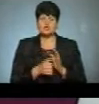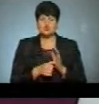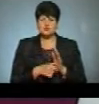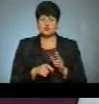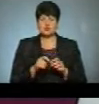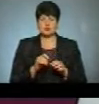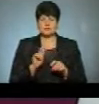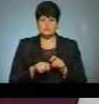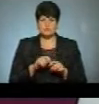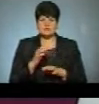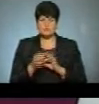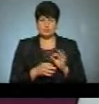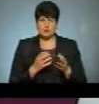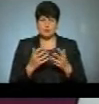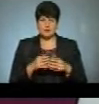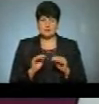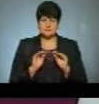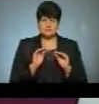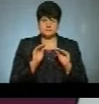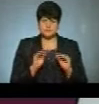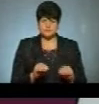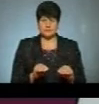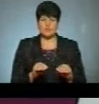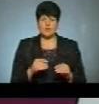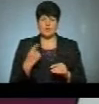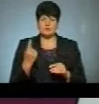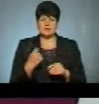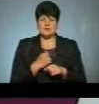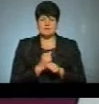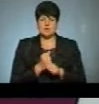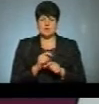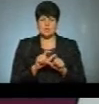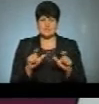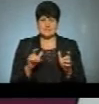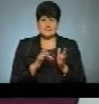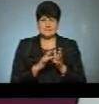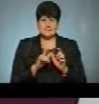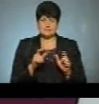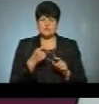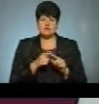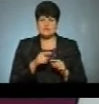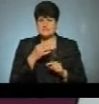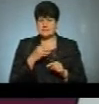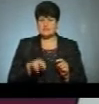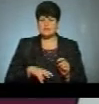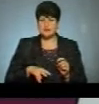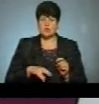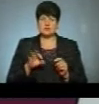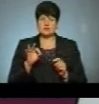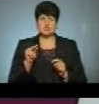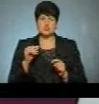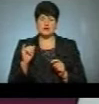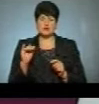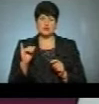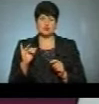коронавірус за добу. Обладнання встановлять у вірусологічній лабораторії обласного лабораторного центру. Про це повідомила директорка цього центру Оксана Чайчук. За